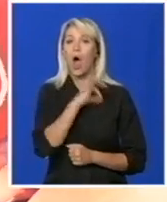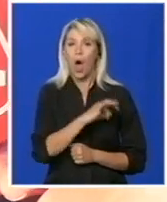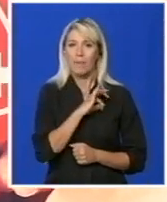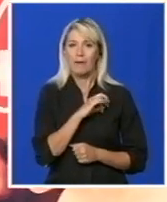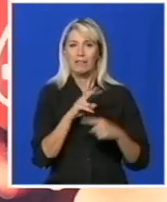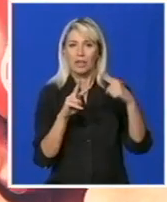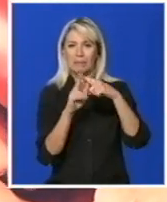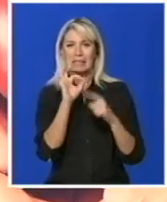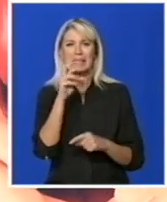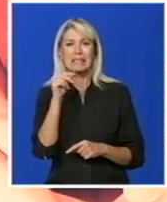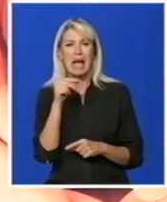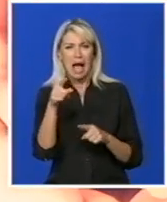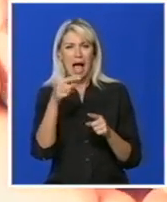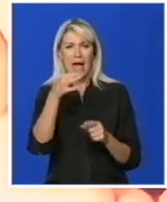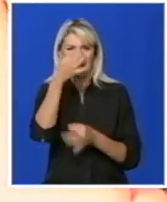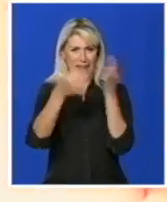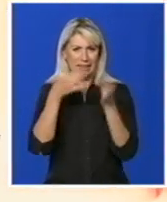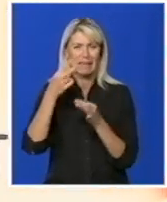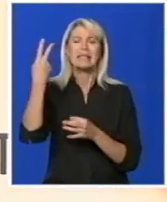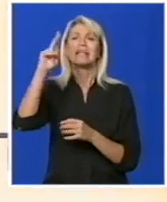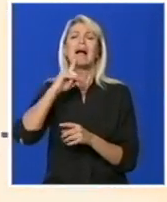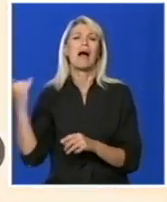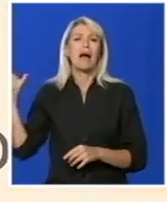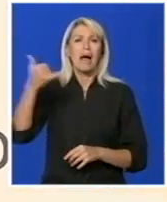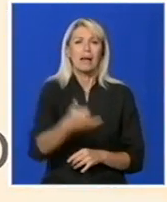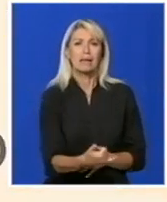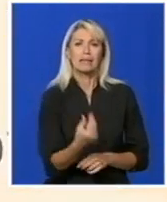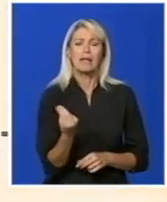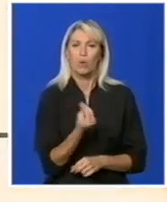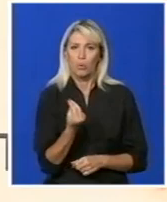za strance koji dolaze u našu zemlju, pa da li to znači da je možda